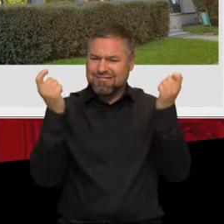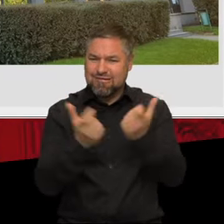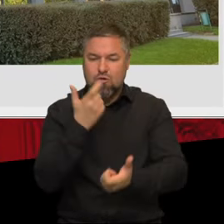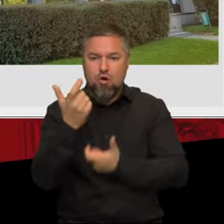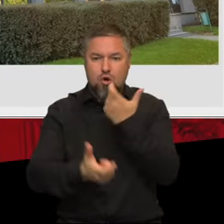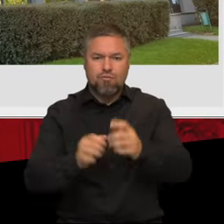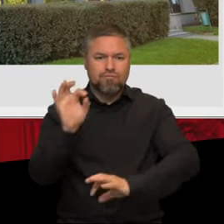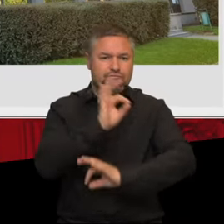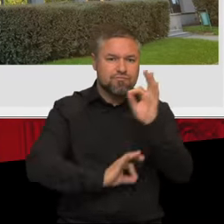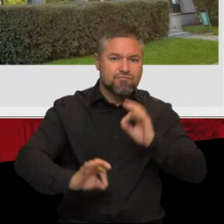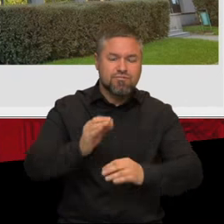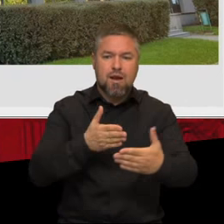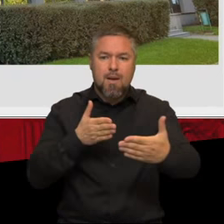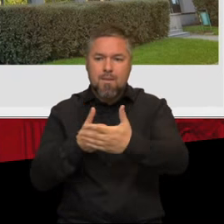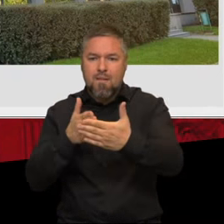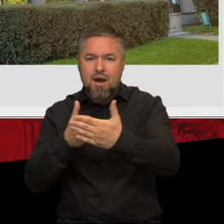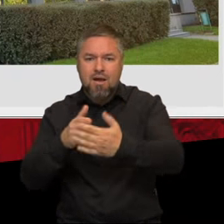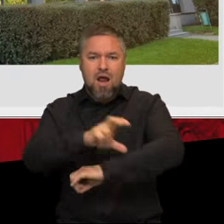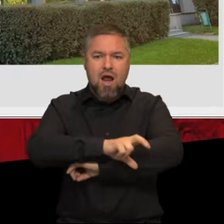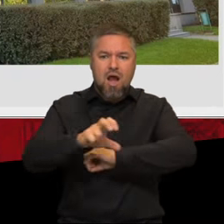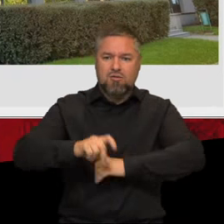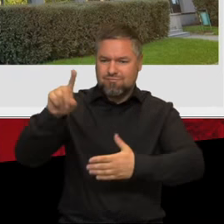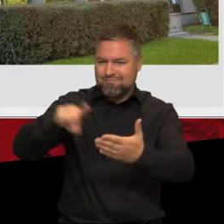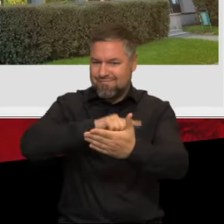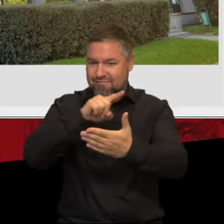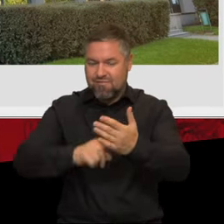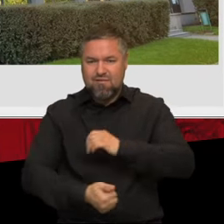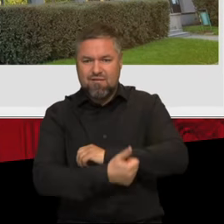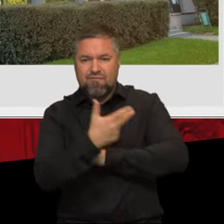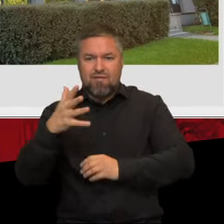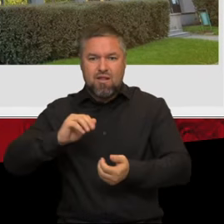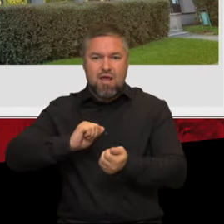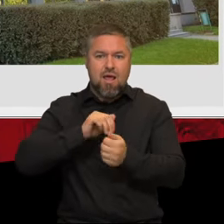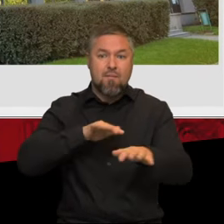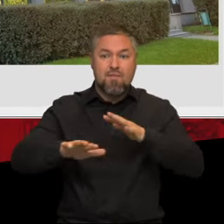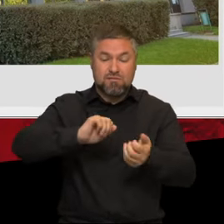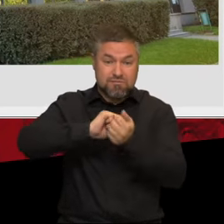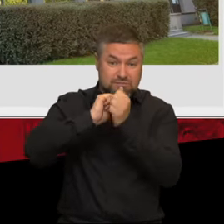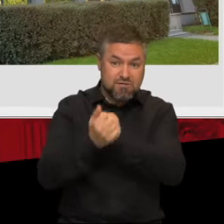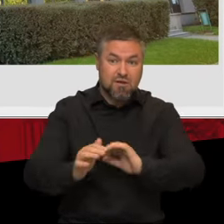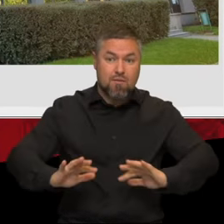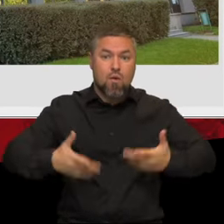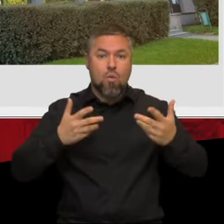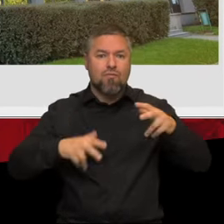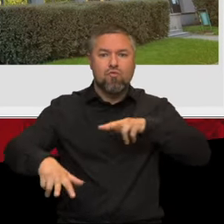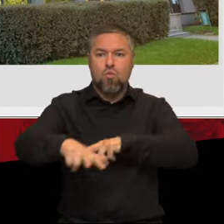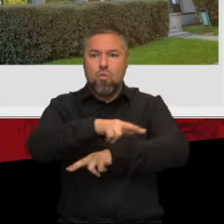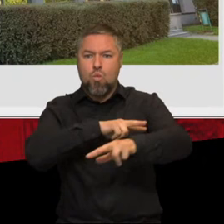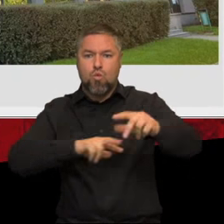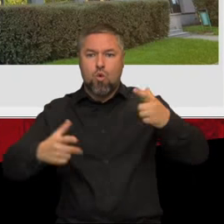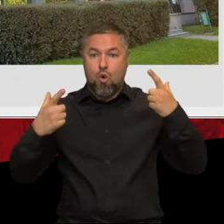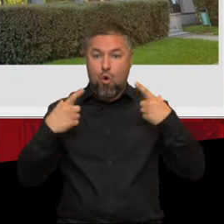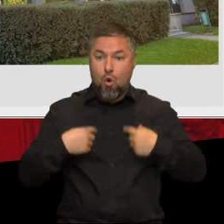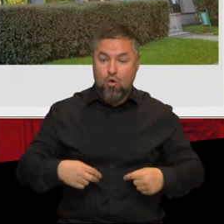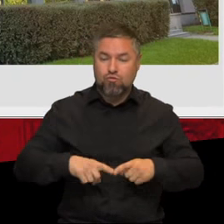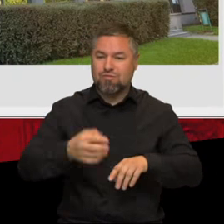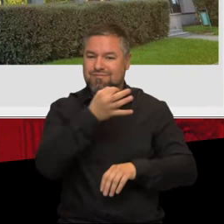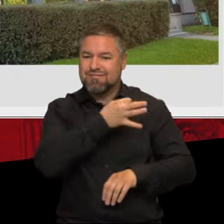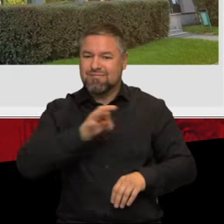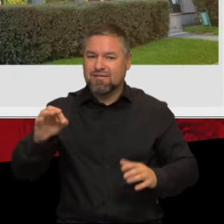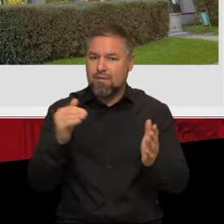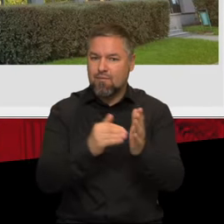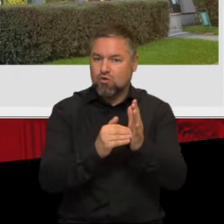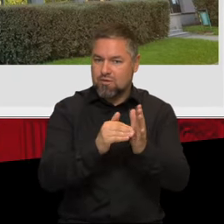trwają prace znoszące bariery architektoniczne. Wiele miejsc zostanie zmodernizowanych, by ułatwić przemieszczanie się osobom ze